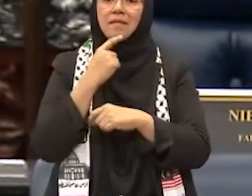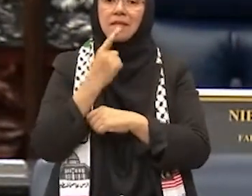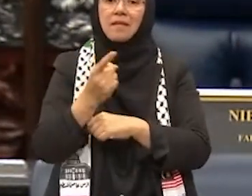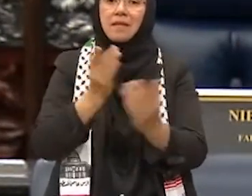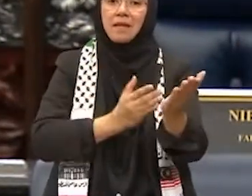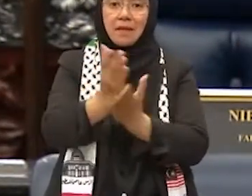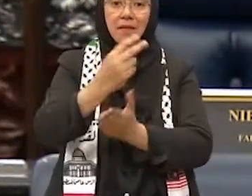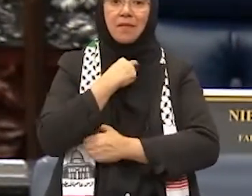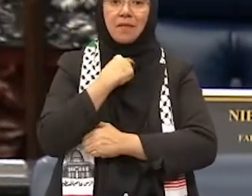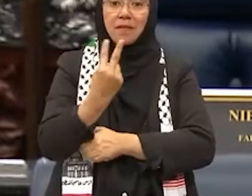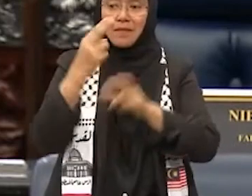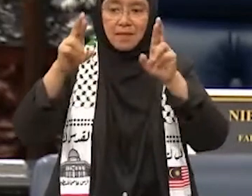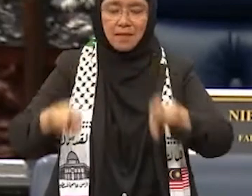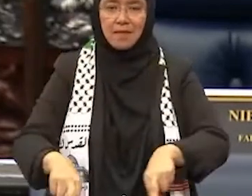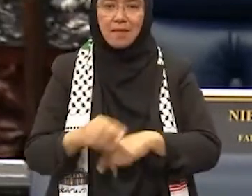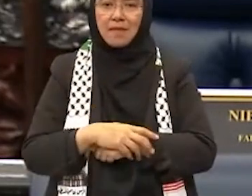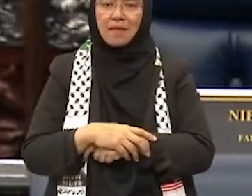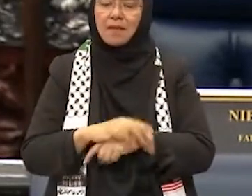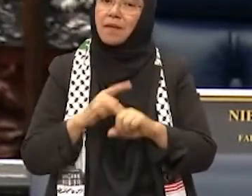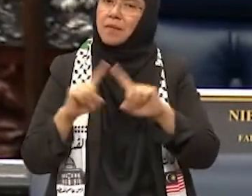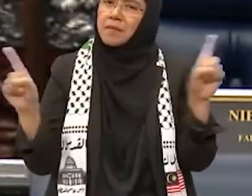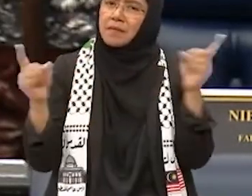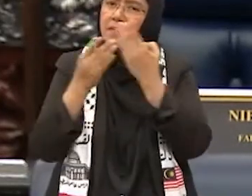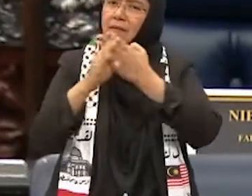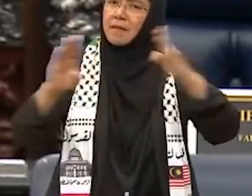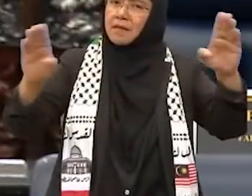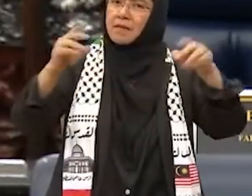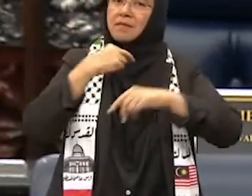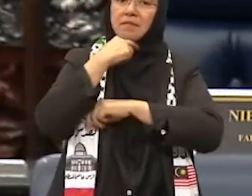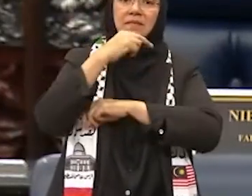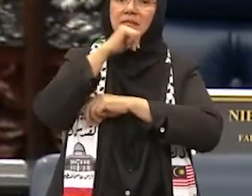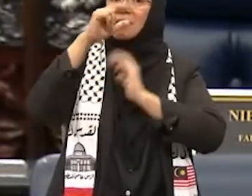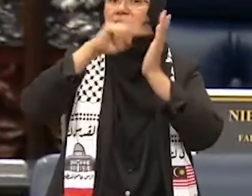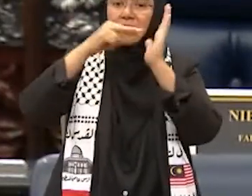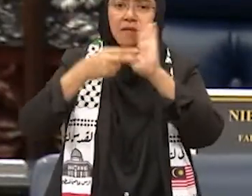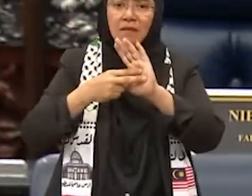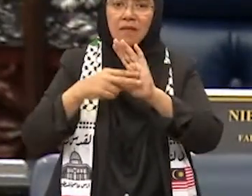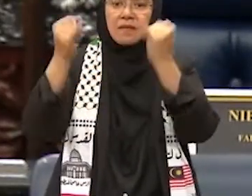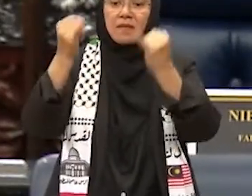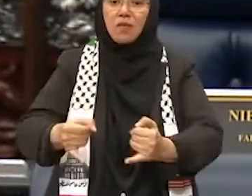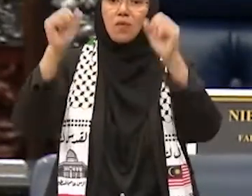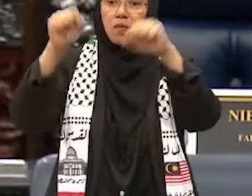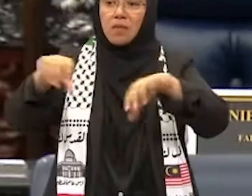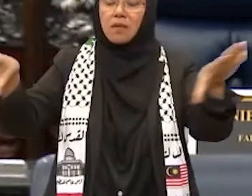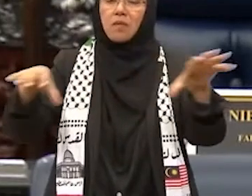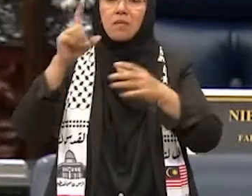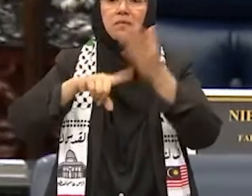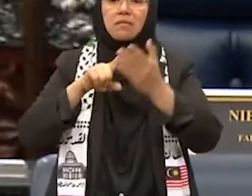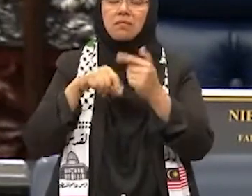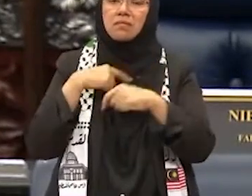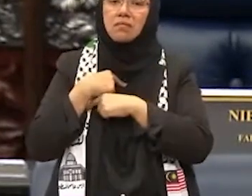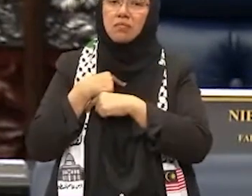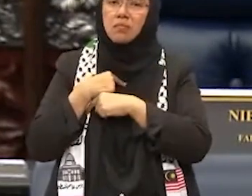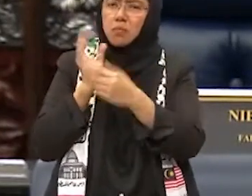persekutuan namun begitu kebebasan bersuara tidak membawa maksud seseorang individu boleh membuat tomahan fitnah mengeluarkan